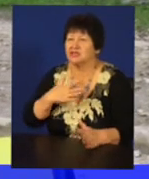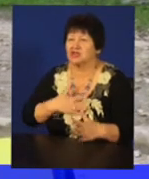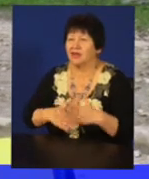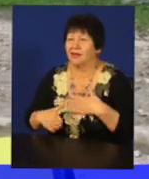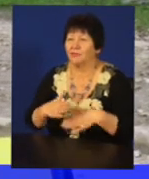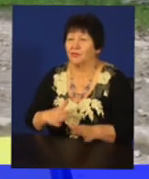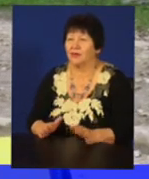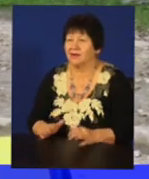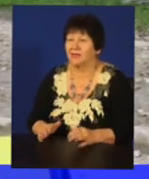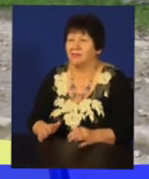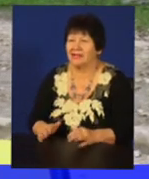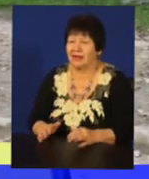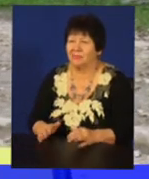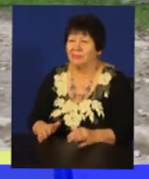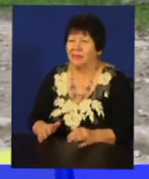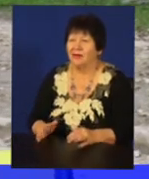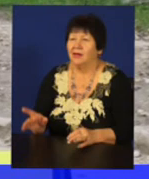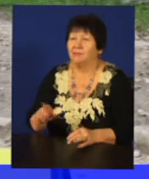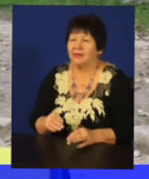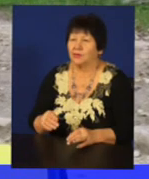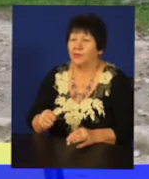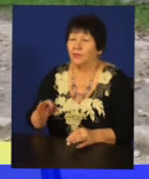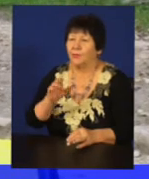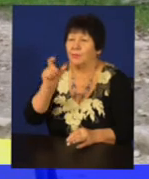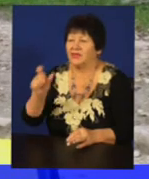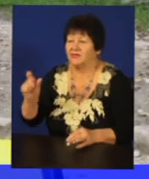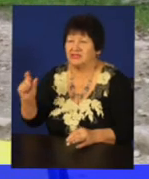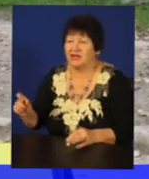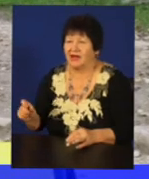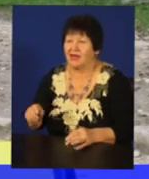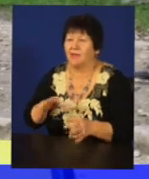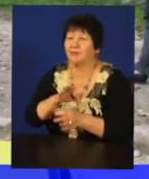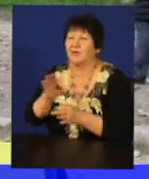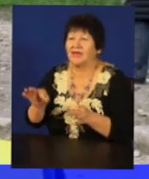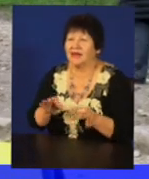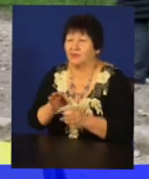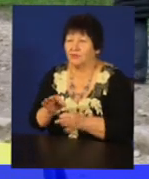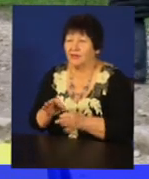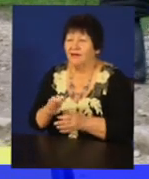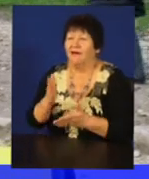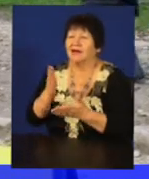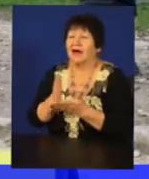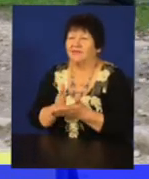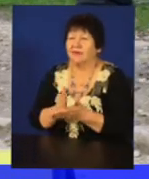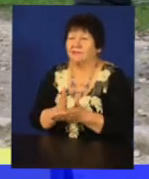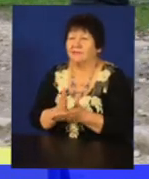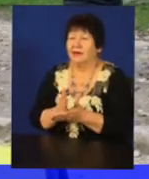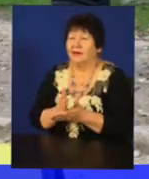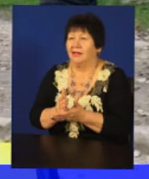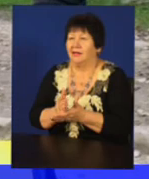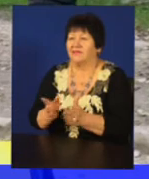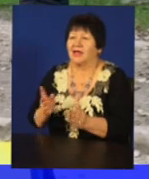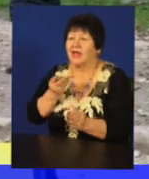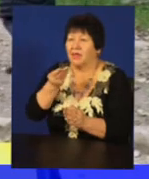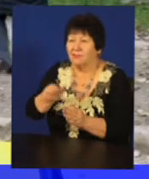că și ne bucurăm pentru beneficiarii proiectelor, ne mândrim pentru că avem ocazia să implementăm așa